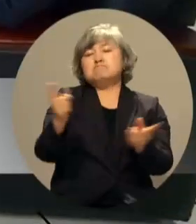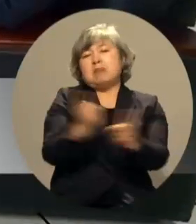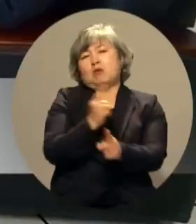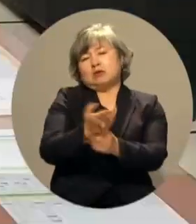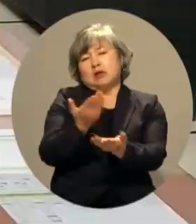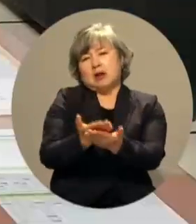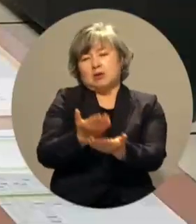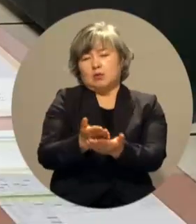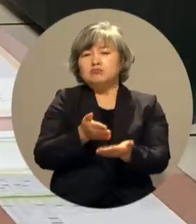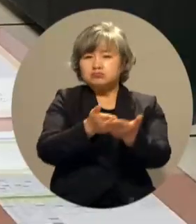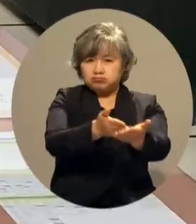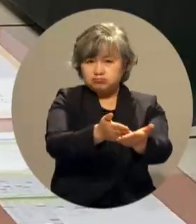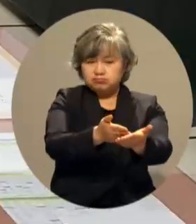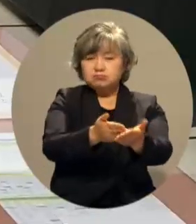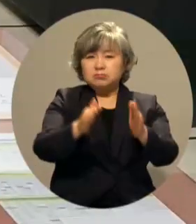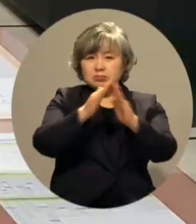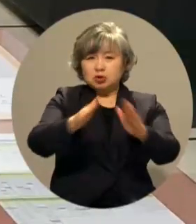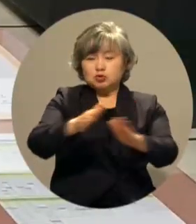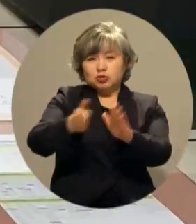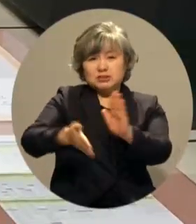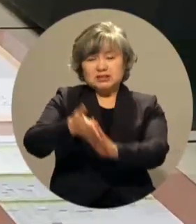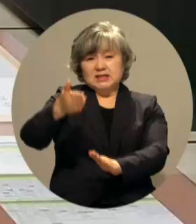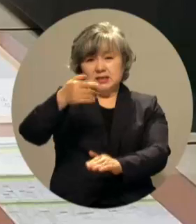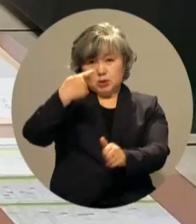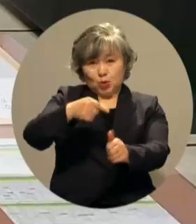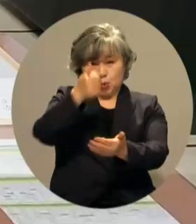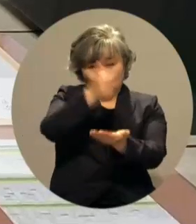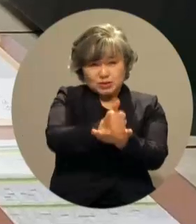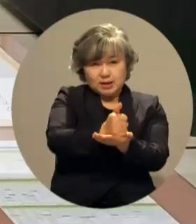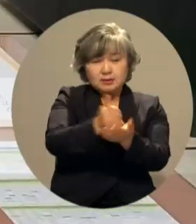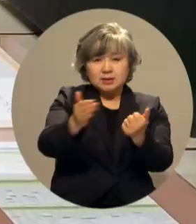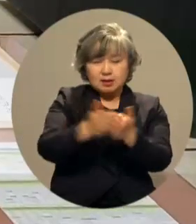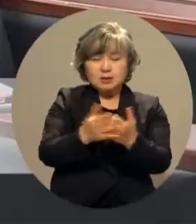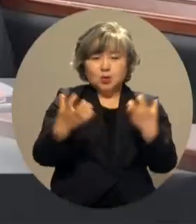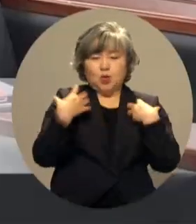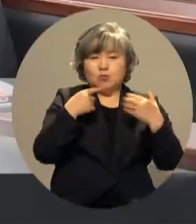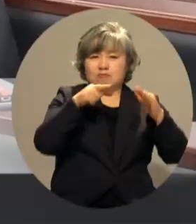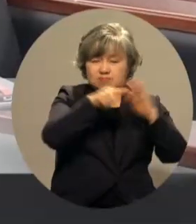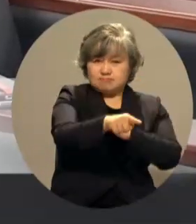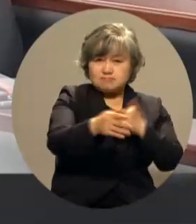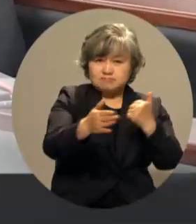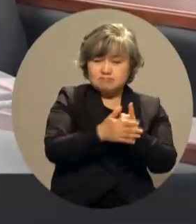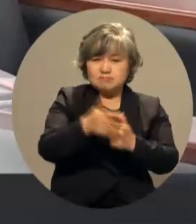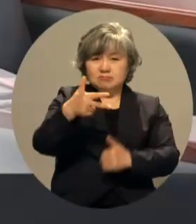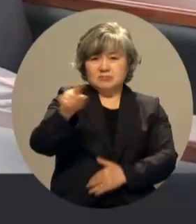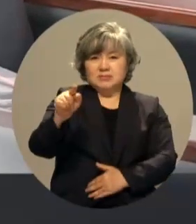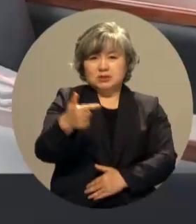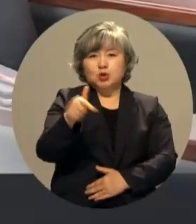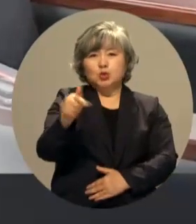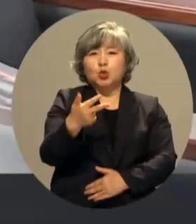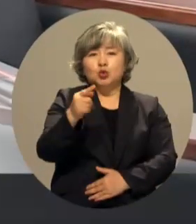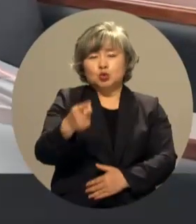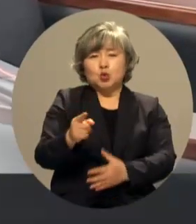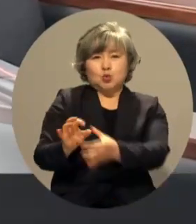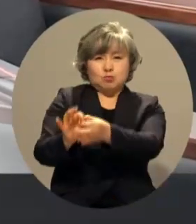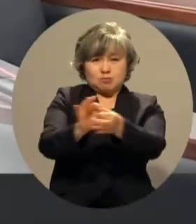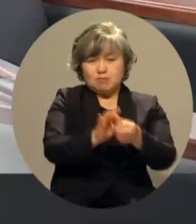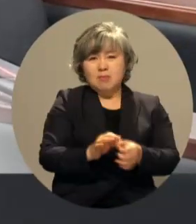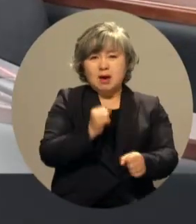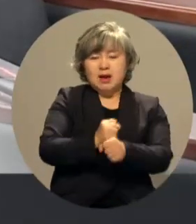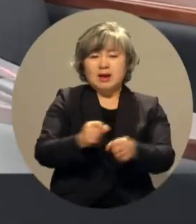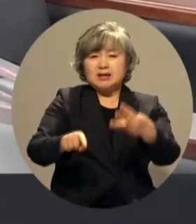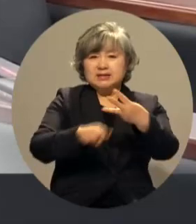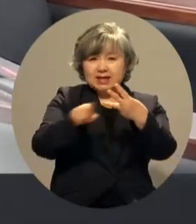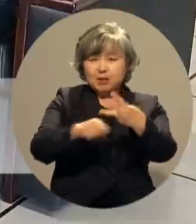요구했습니다. 전주시 교장단협의회는 오늘 도교육청을 찾아 전교조와의 단체 협약을 근거로 고1에 한해